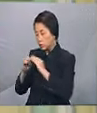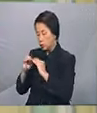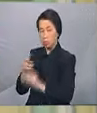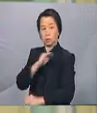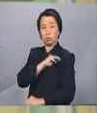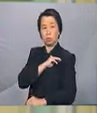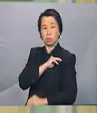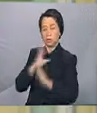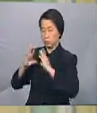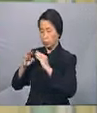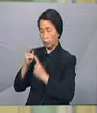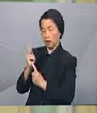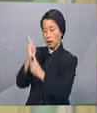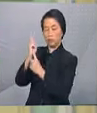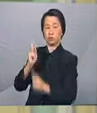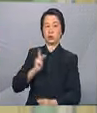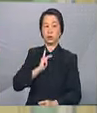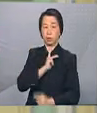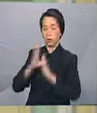menteri, di mesyuarat khas kabinet,